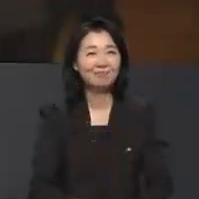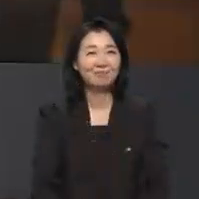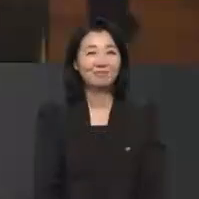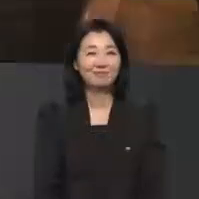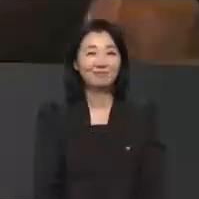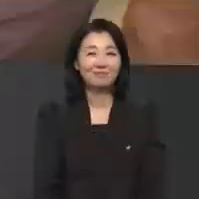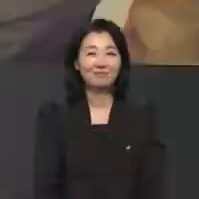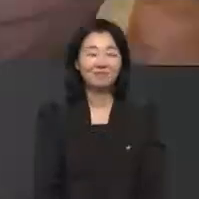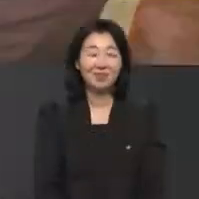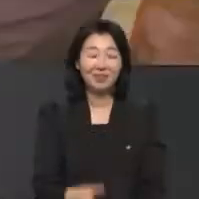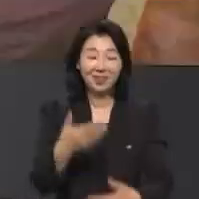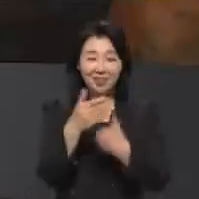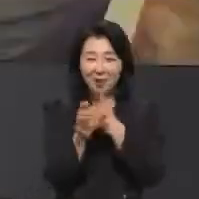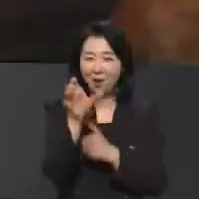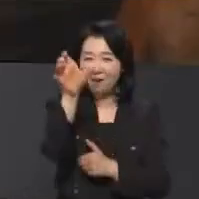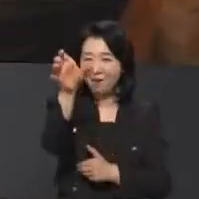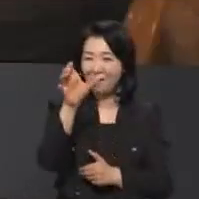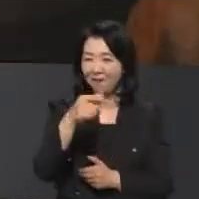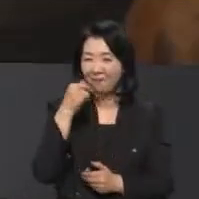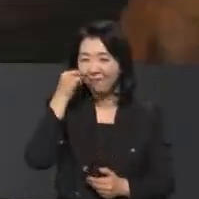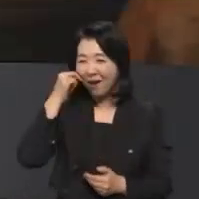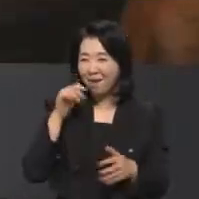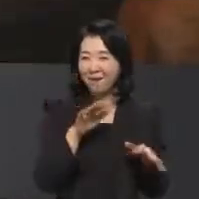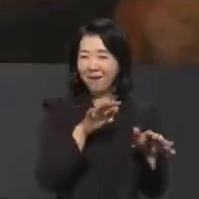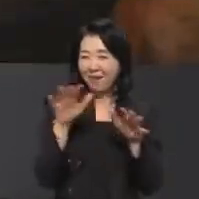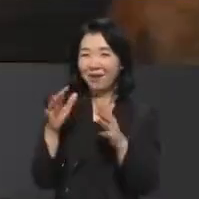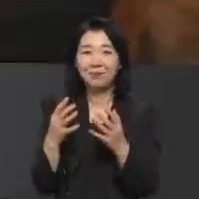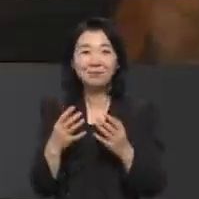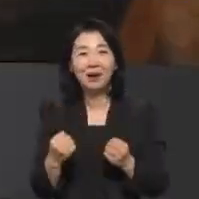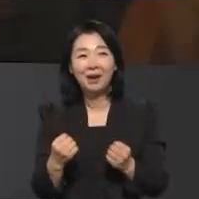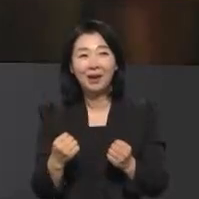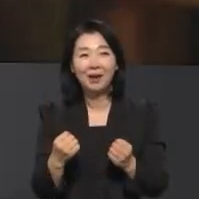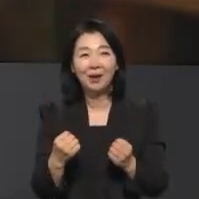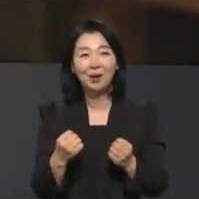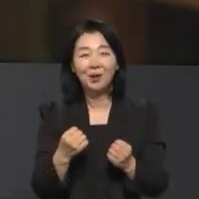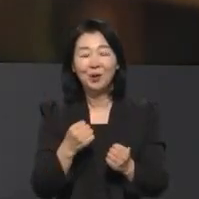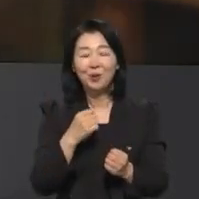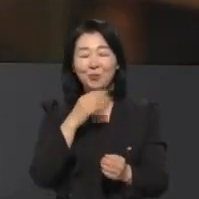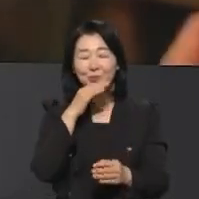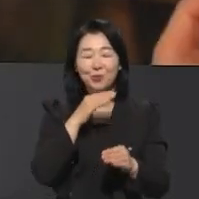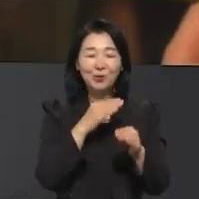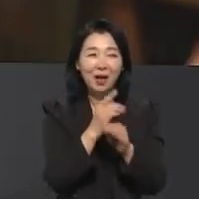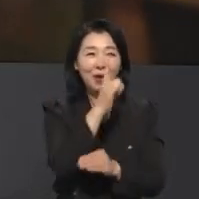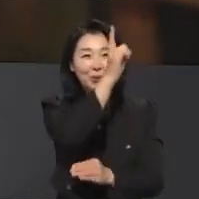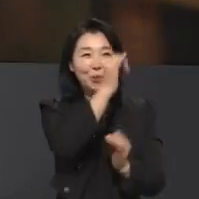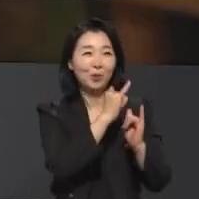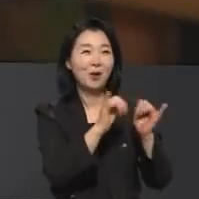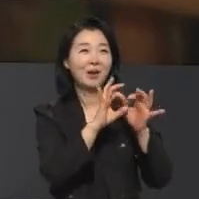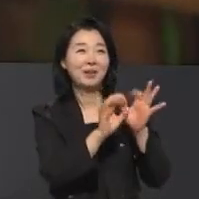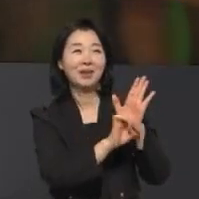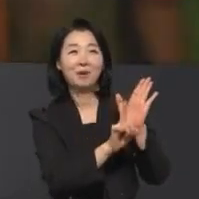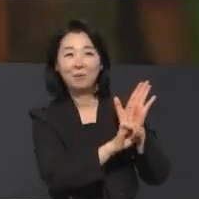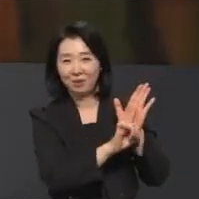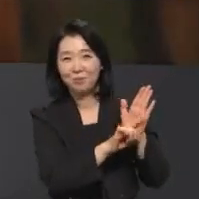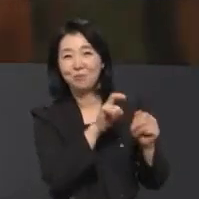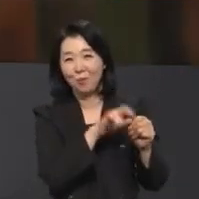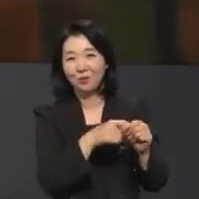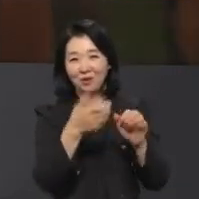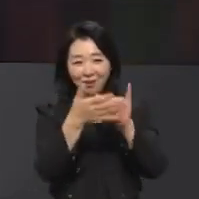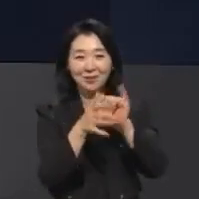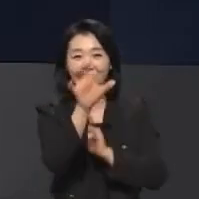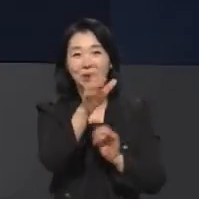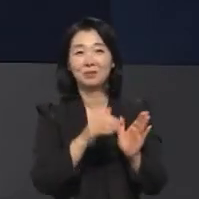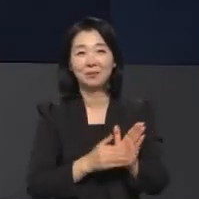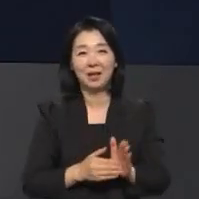네, 올리는 영상마다 화제가 되는 이 계정, 북한 고위층 주도로 고안된 체제 선전 캠페인으로 추정되고 있습니다. 네,